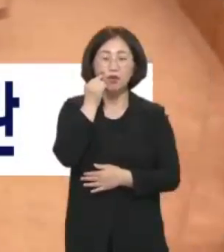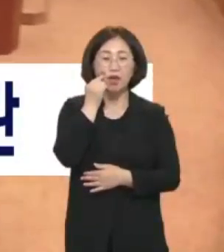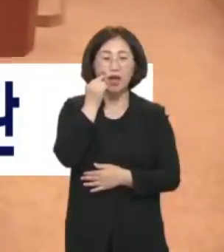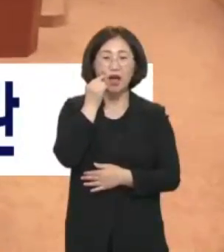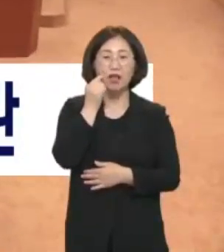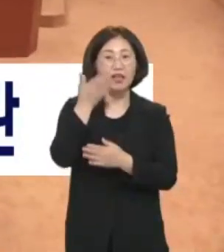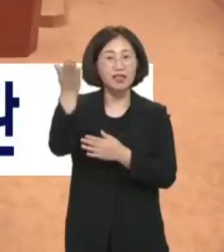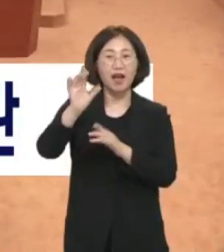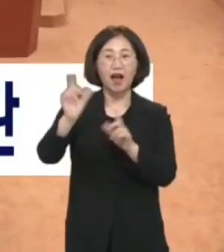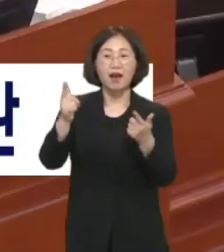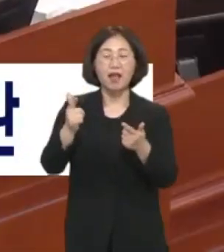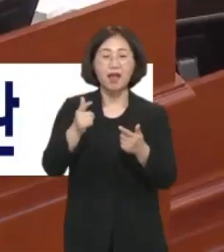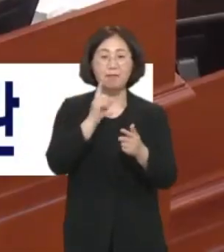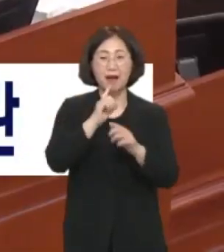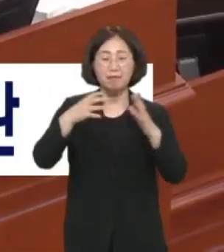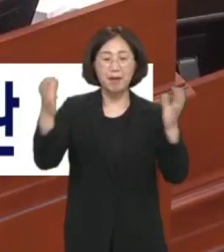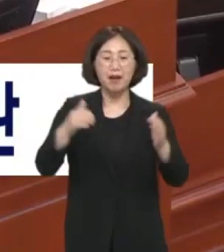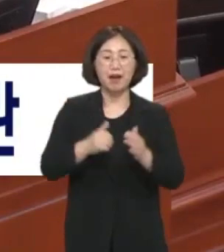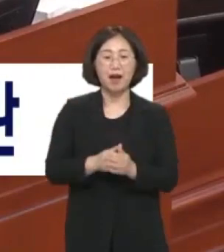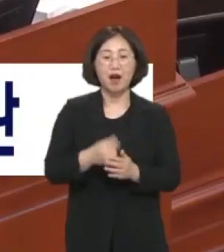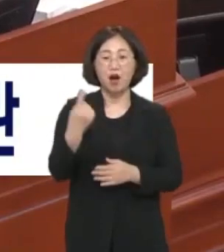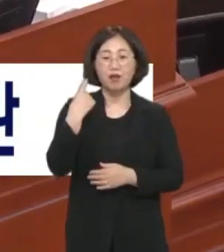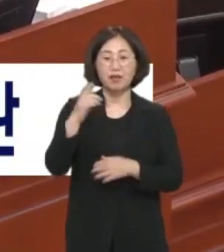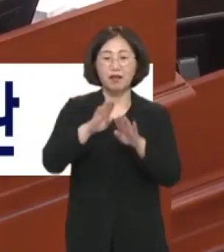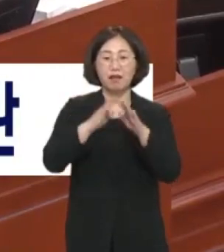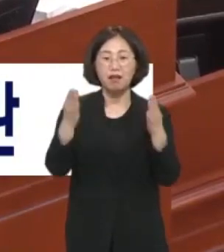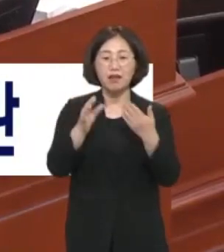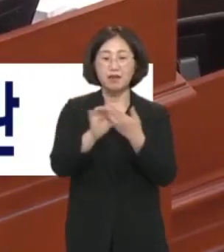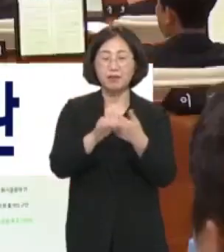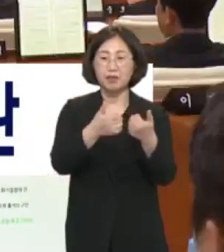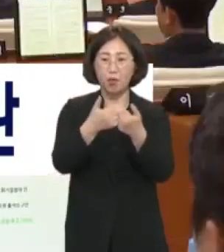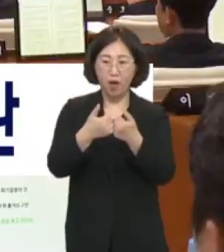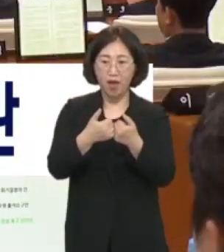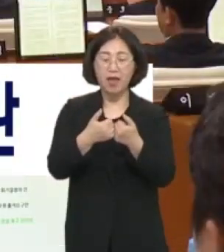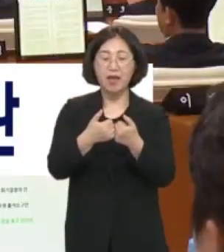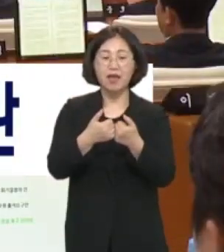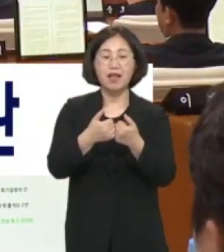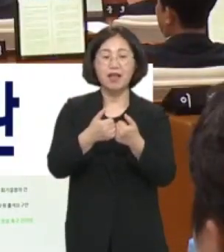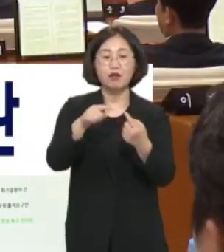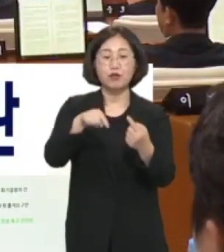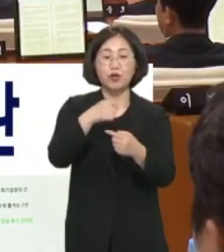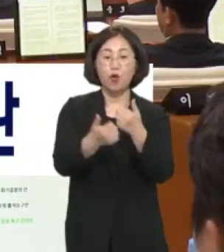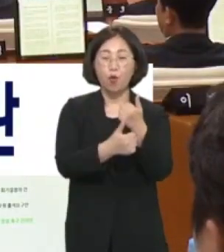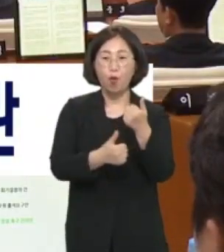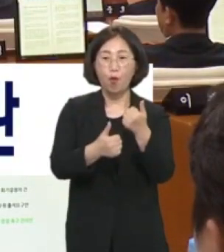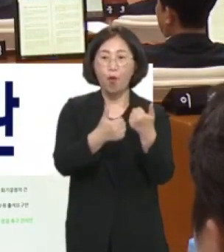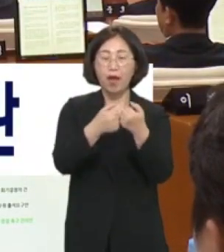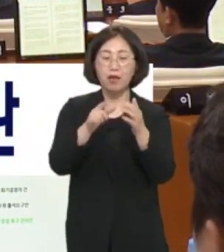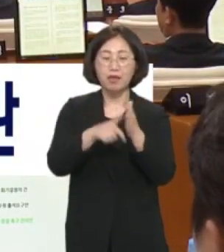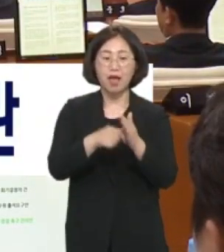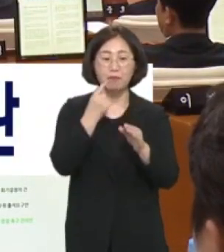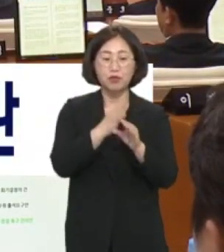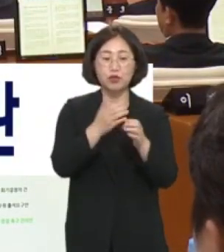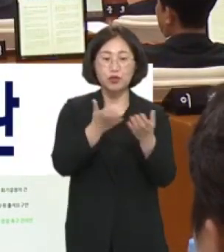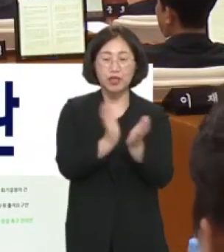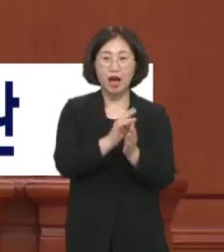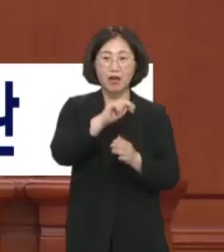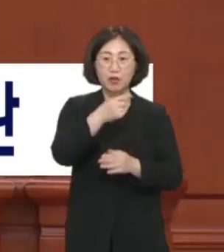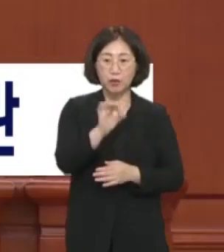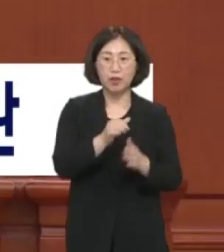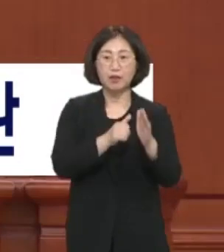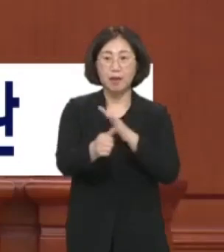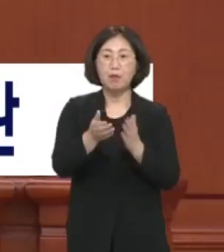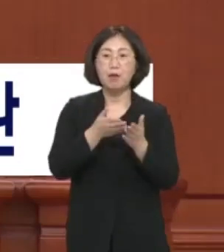대현시외에는 어제 열린 제272회 임시외 제1차 운영위 회의에서 민주당 송대 의원이